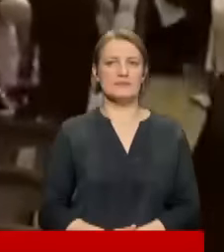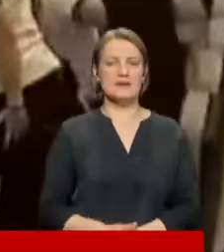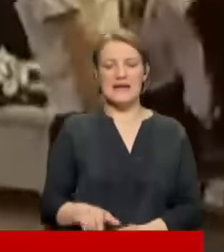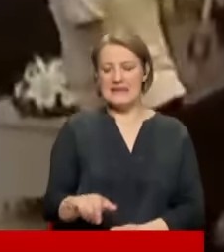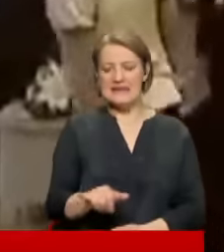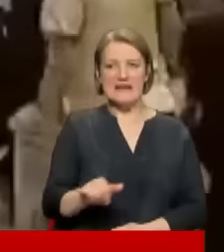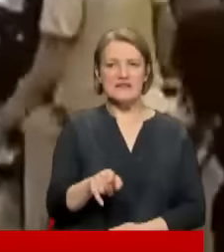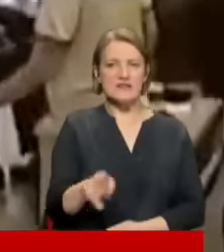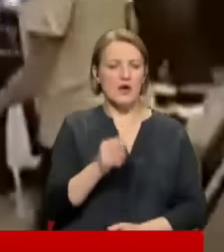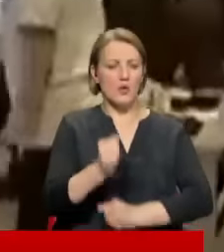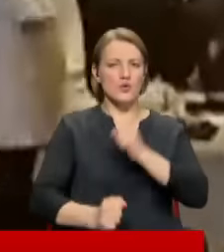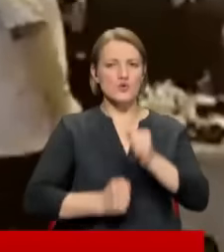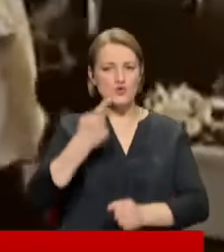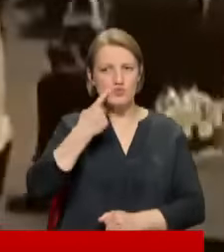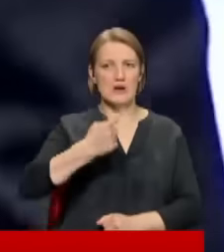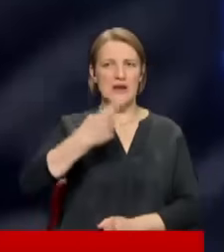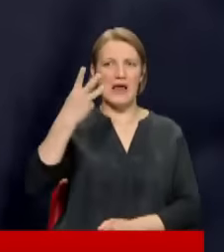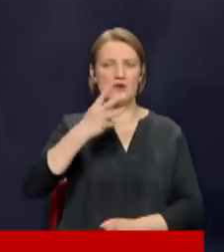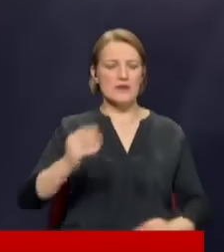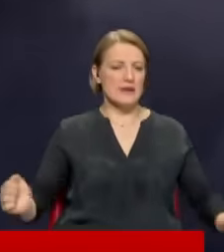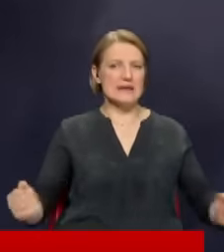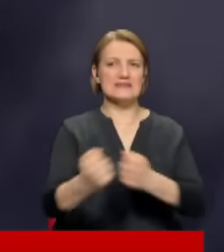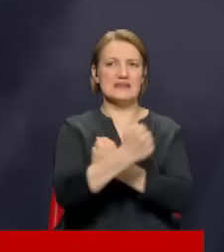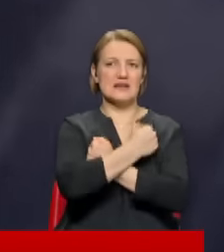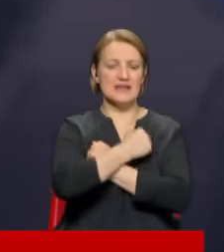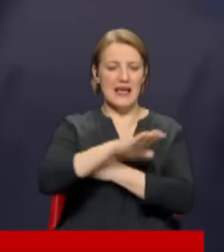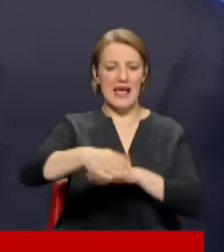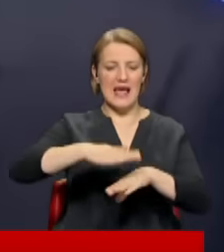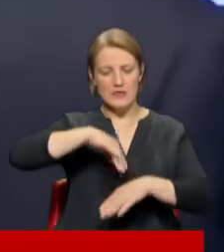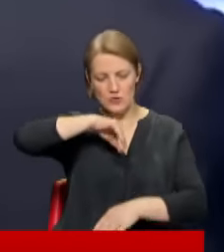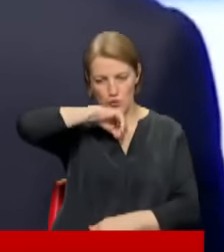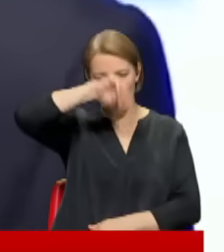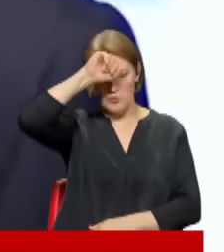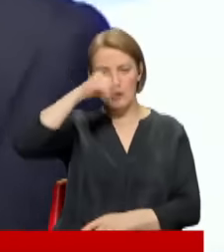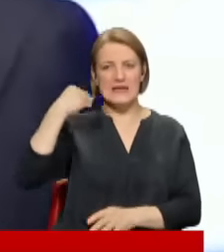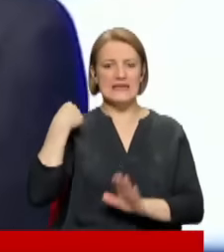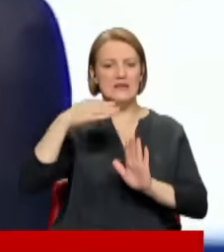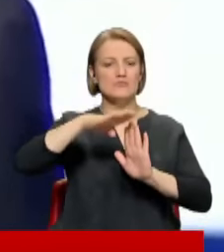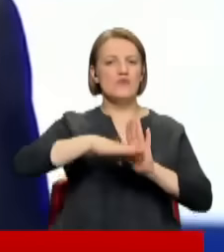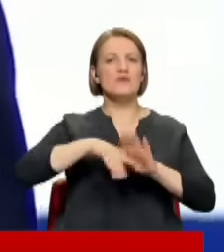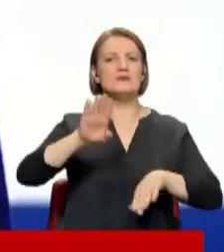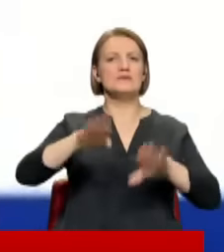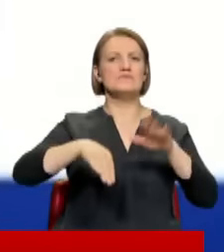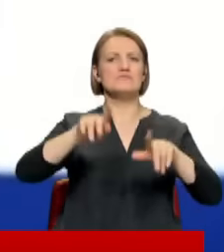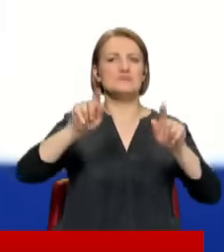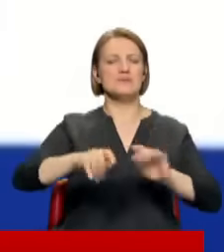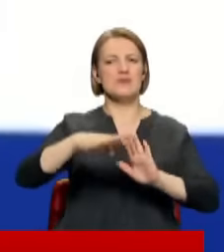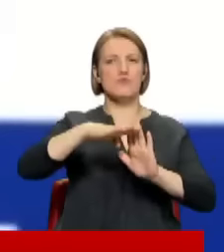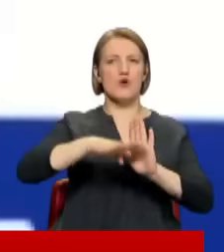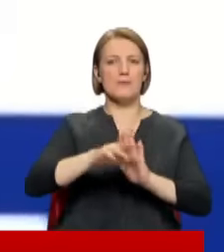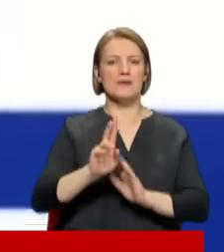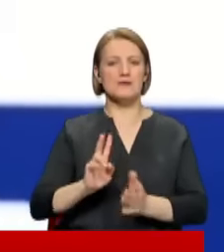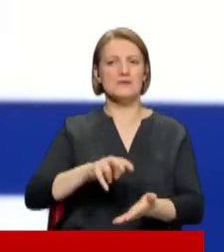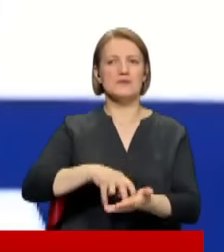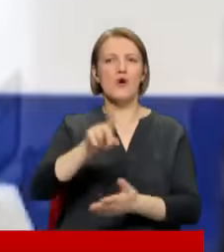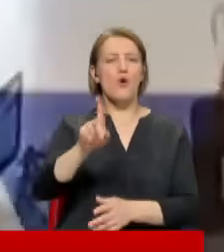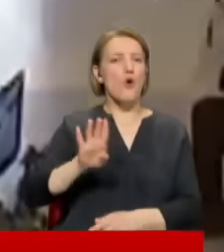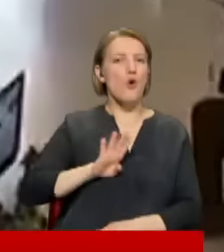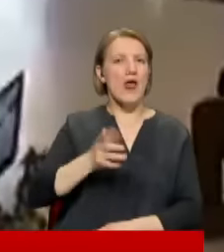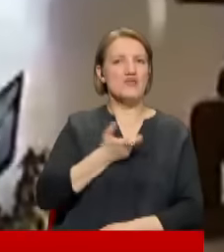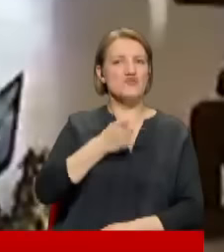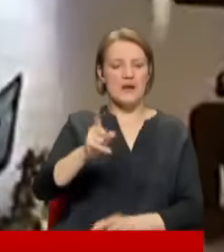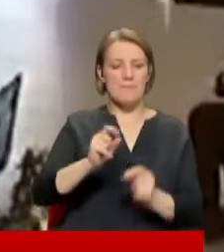Yanına koştu, Cumhurbaşkanı Erdoğan'a sarıldı, elini öptü. Yeni müfredatın tanıtıldığı programda evet, sahneye çıkan o